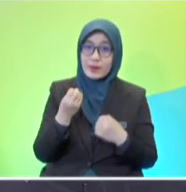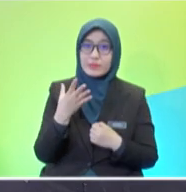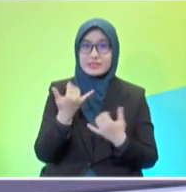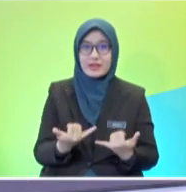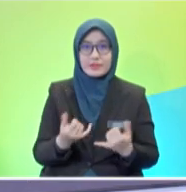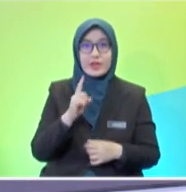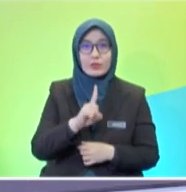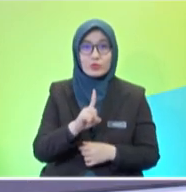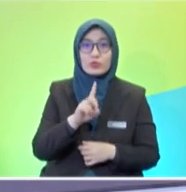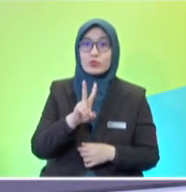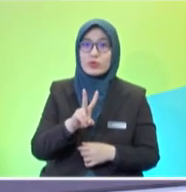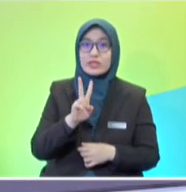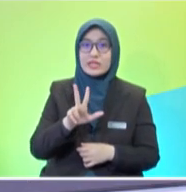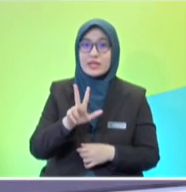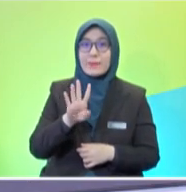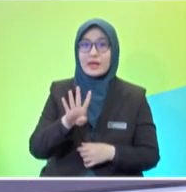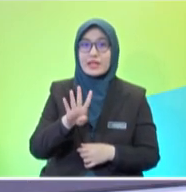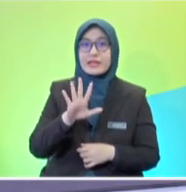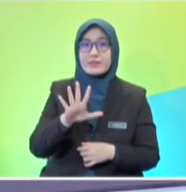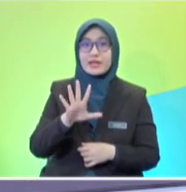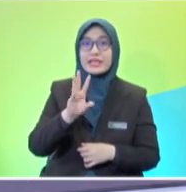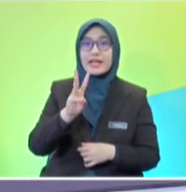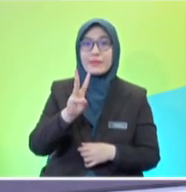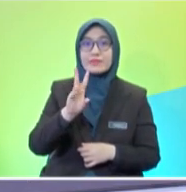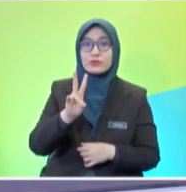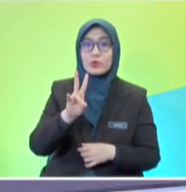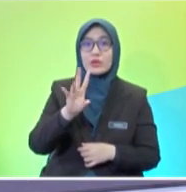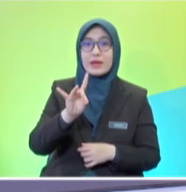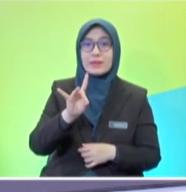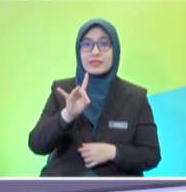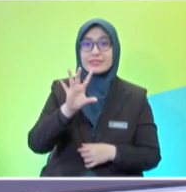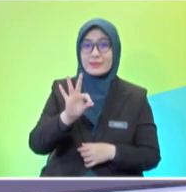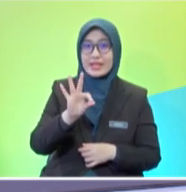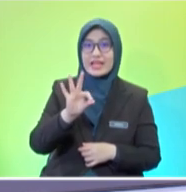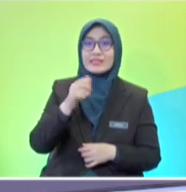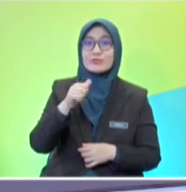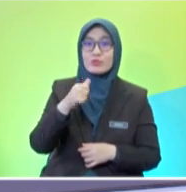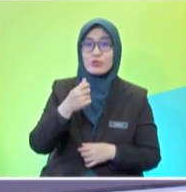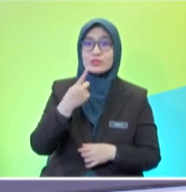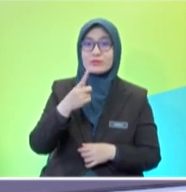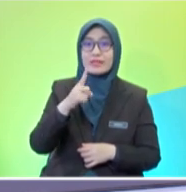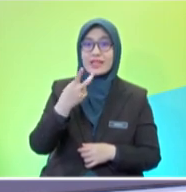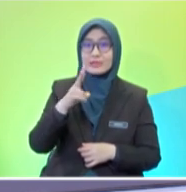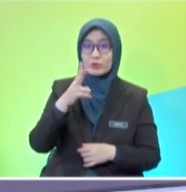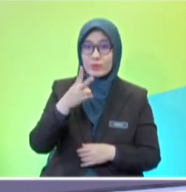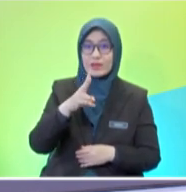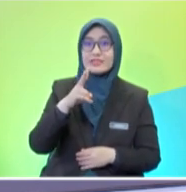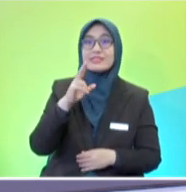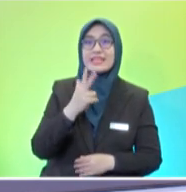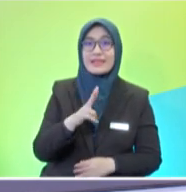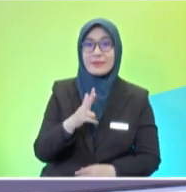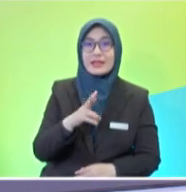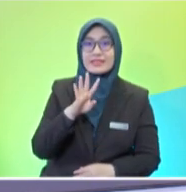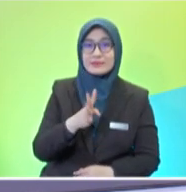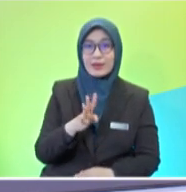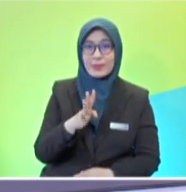dua tiga empat lima enam tujuh delapan sembilan sepuluh 11 12 13